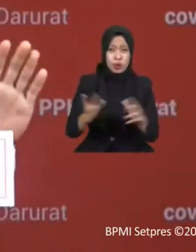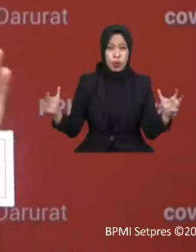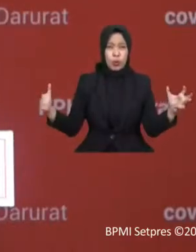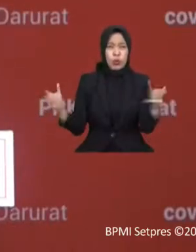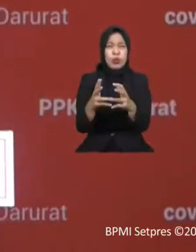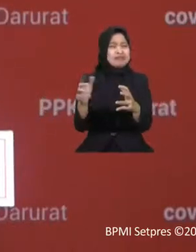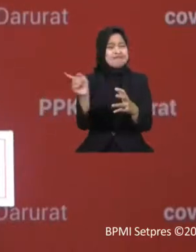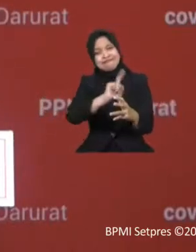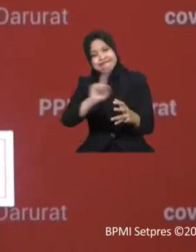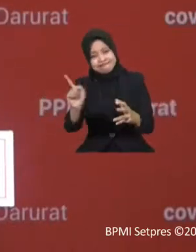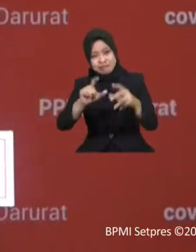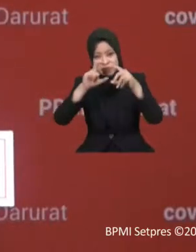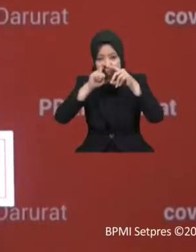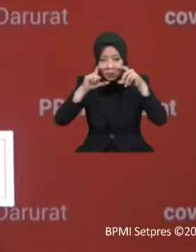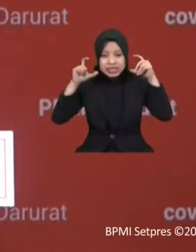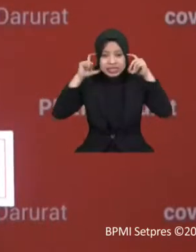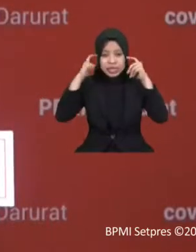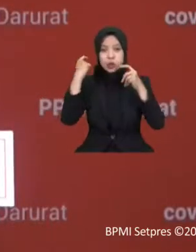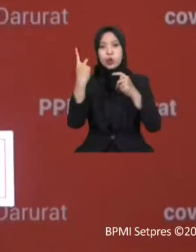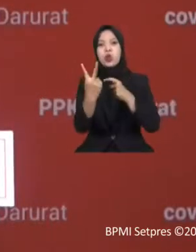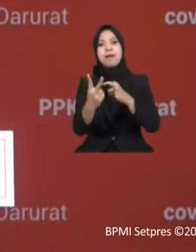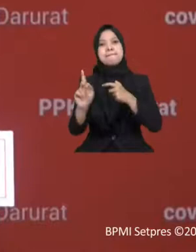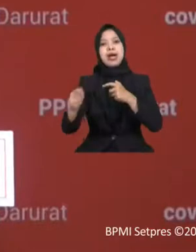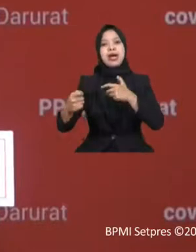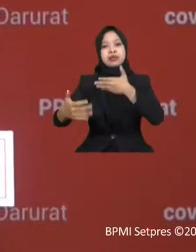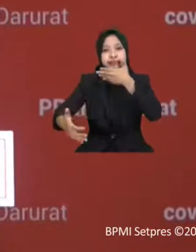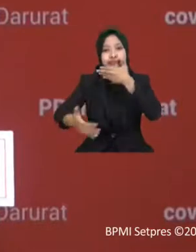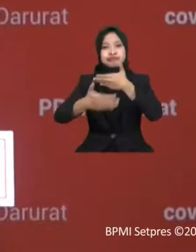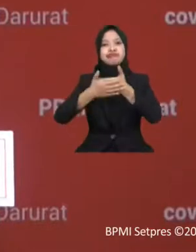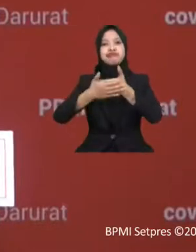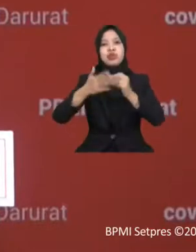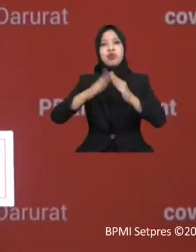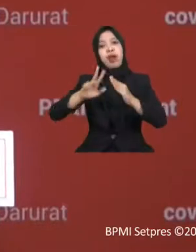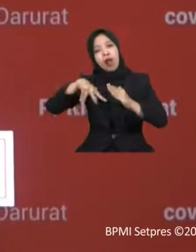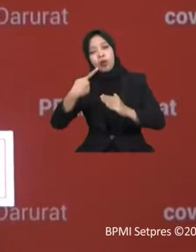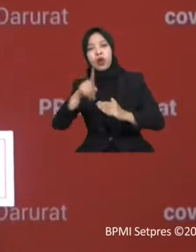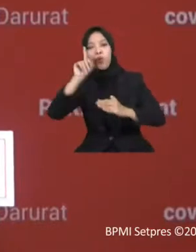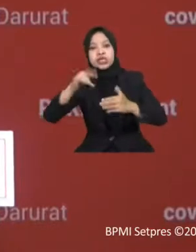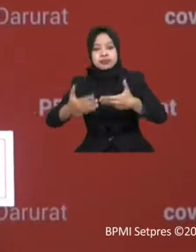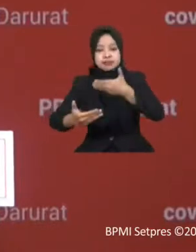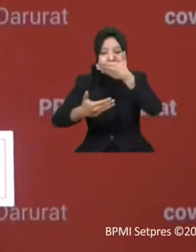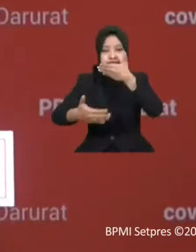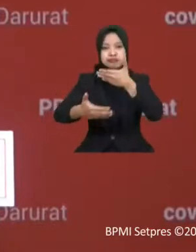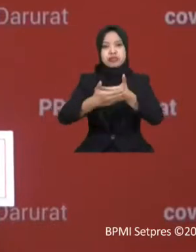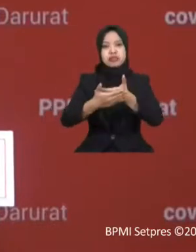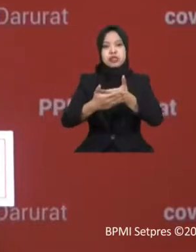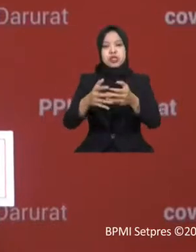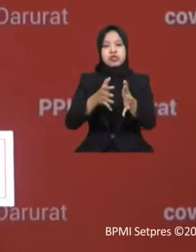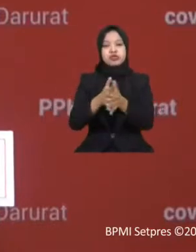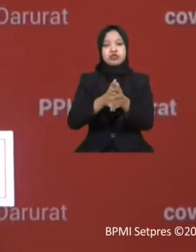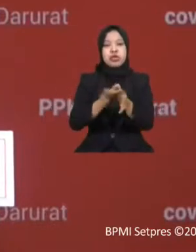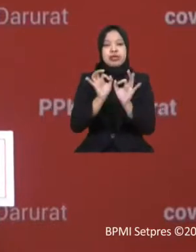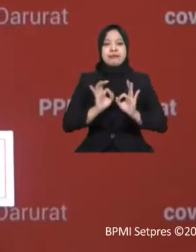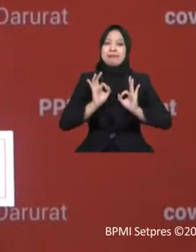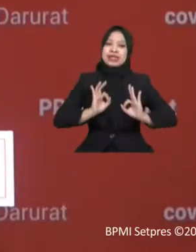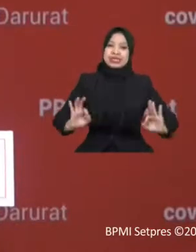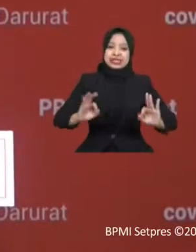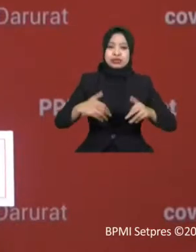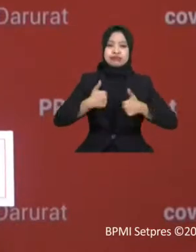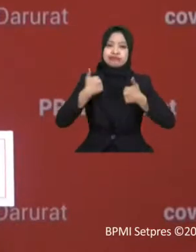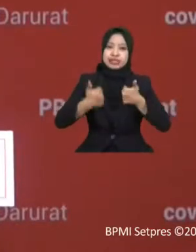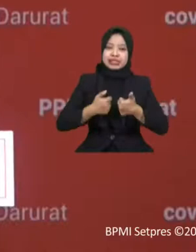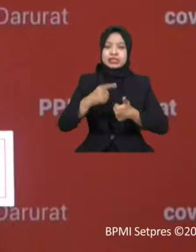kerumunan pakai masker double apabila harus keluar dan pastikan cuci tangan dengan rajin dan